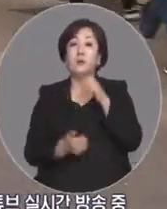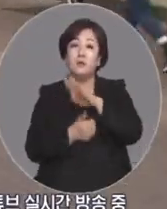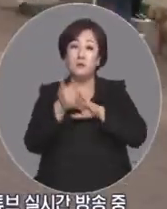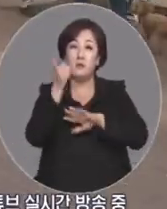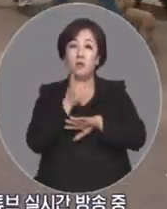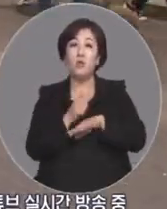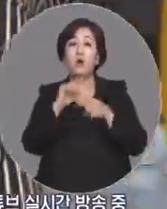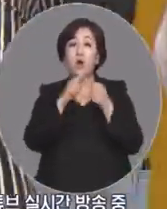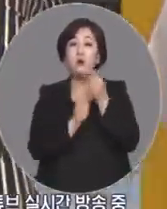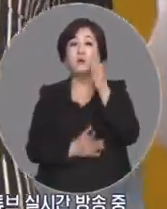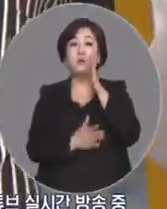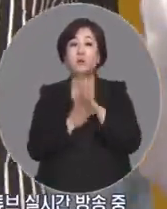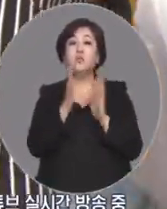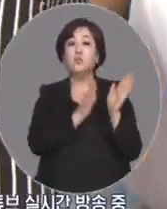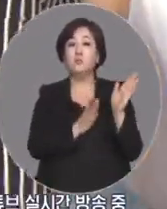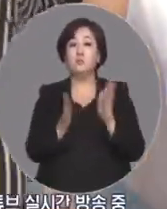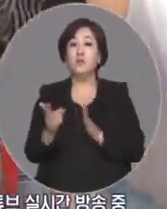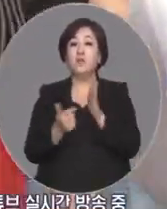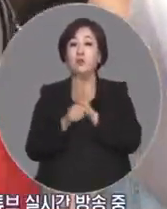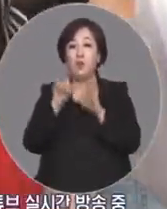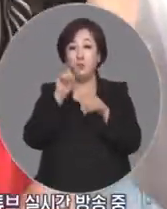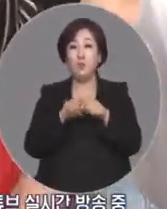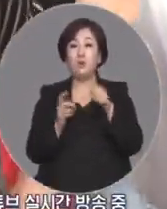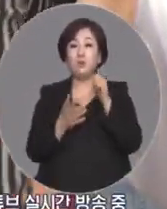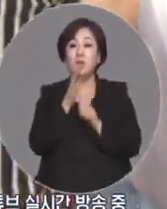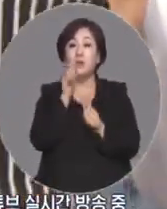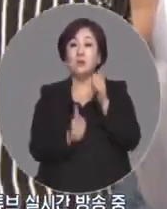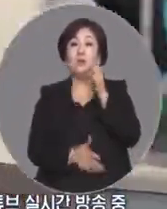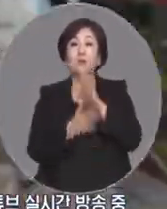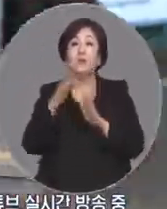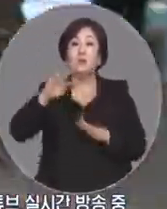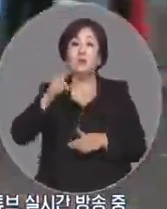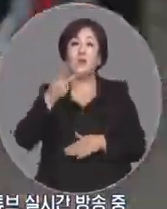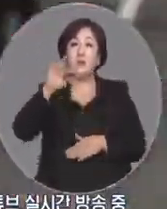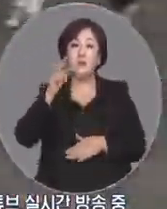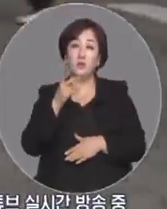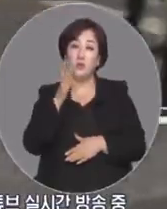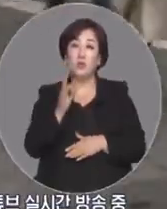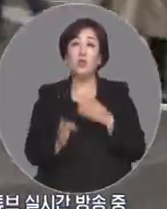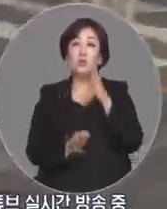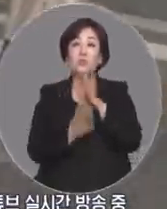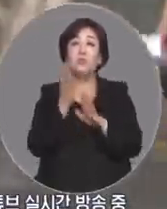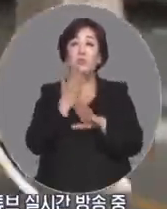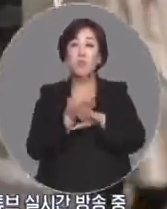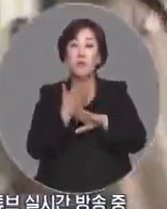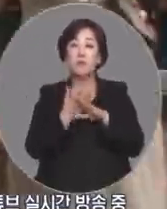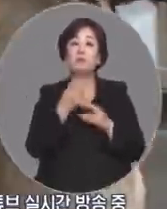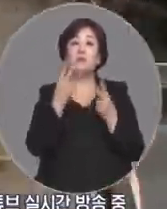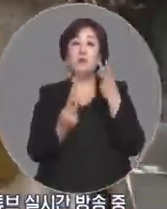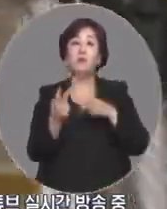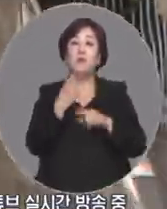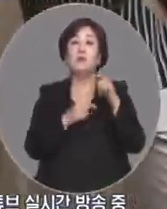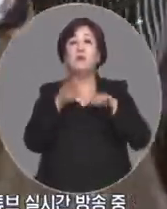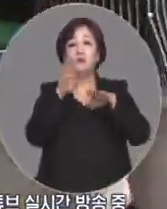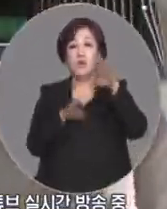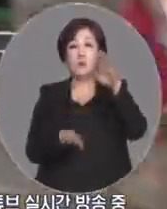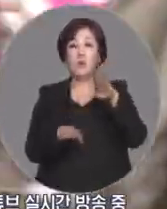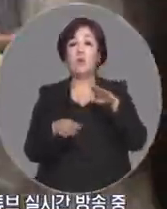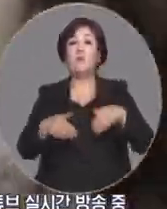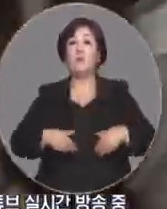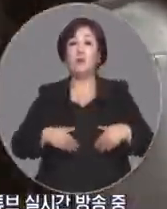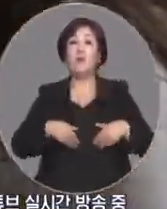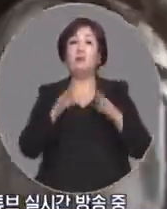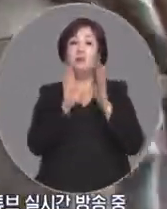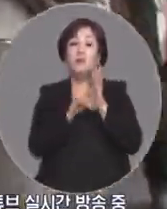흥 물 도시 조성을 위해서는 경쟁 도시인 세종시 등 다른 지역과 차별화된 전략이 필요합니다